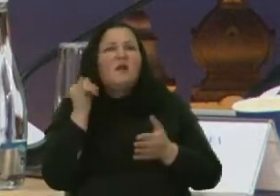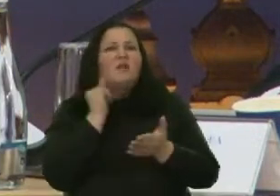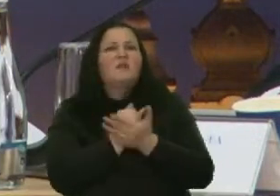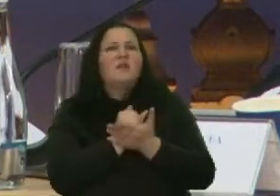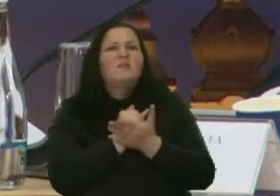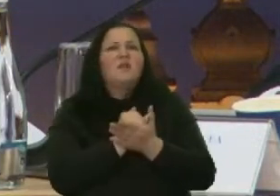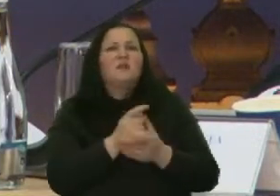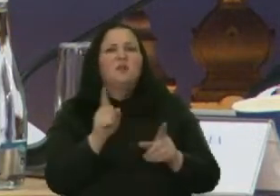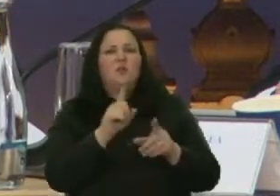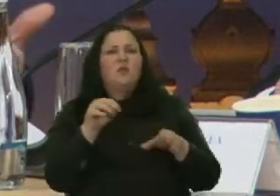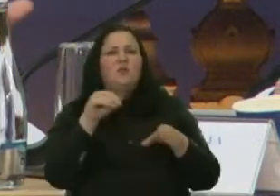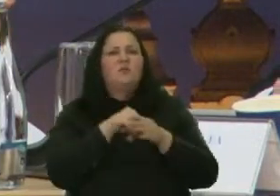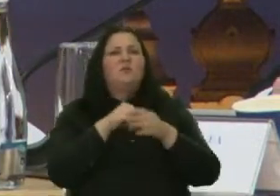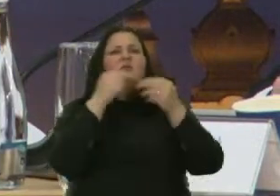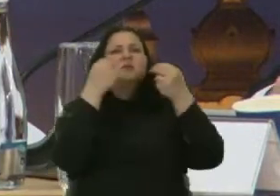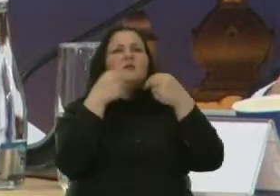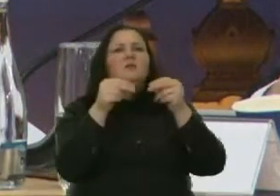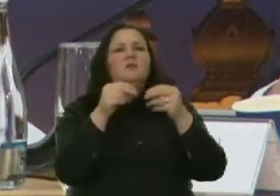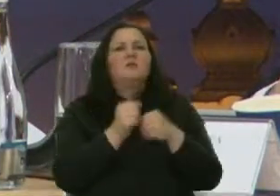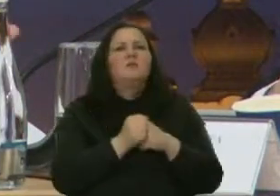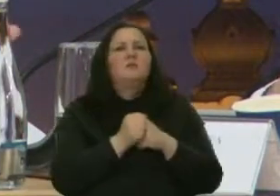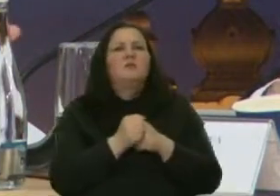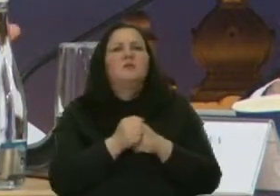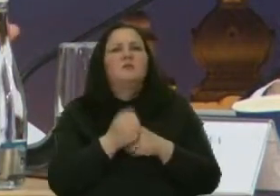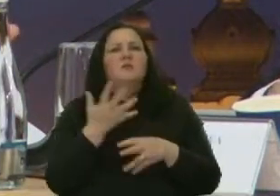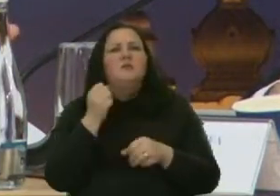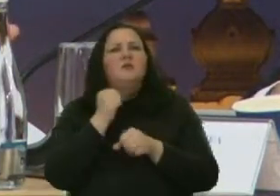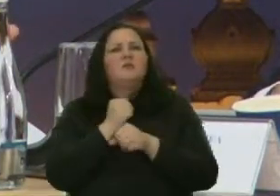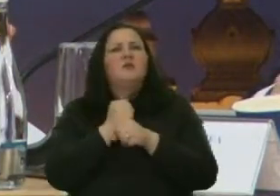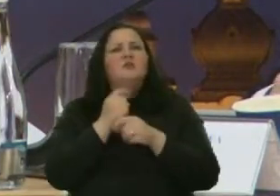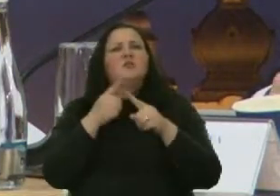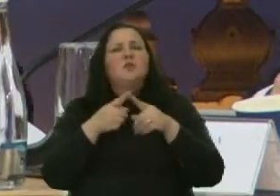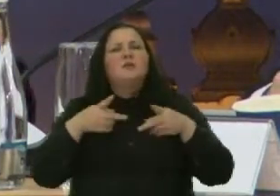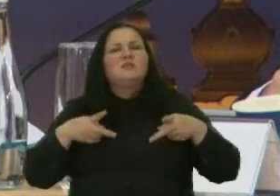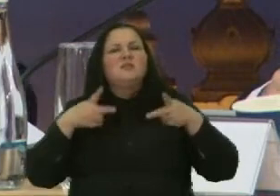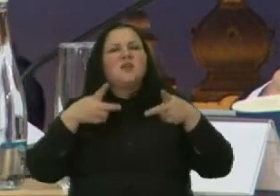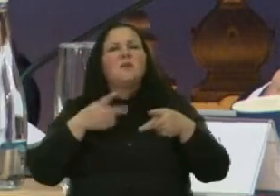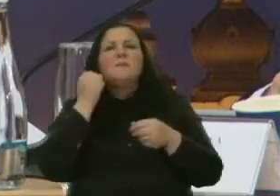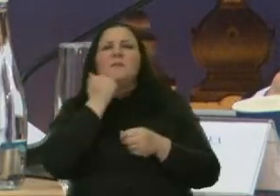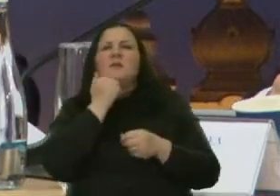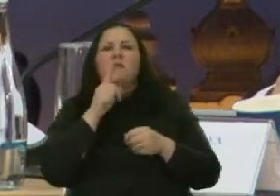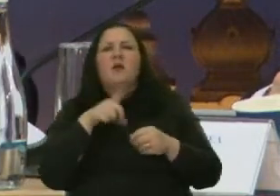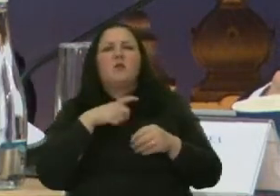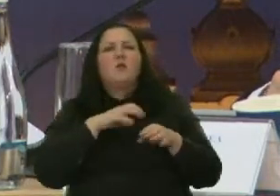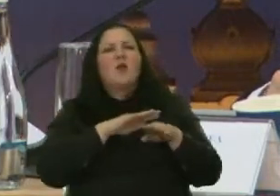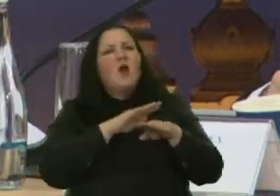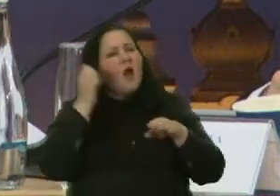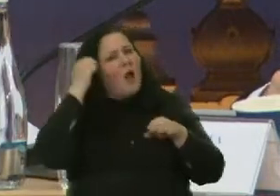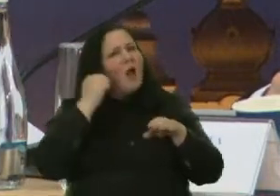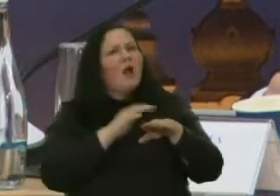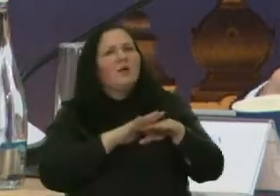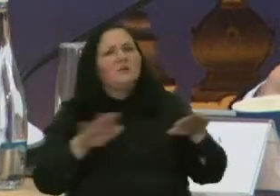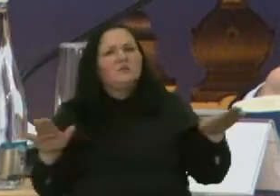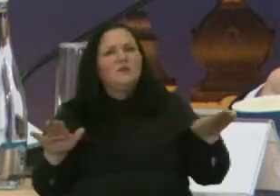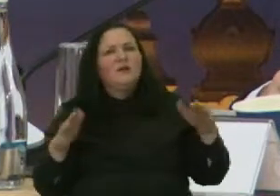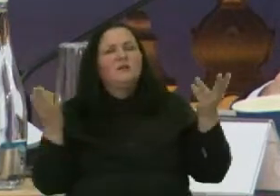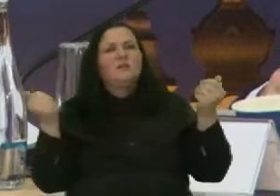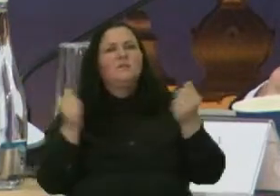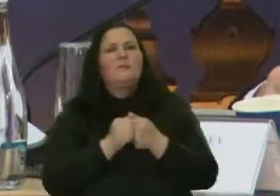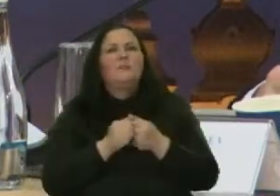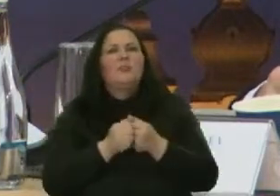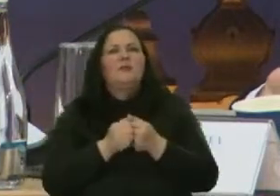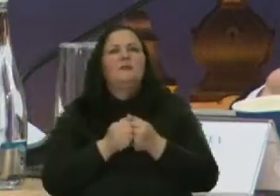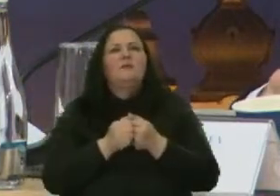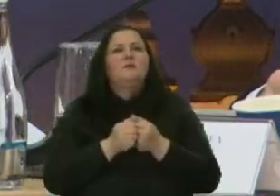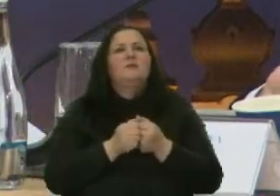n o implementăm Cum este de exemplu ce facem cu străzile private care nu se asfaltează să găsim un cadru legal la fel ca la clădiri publice cine nu